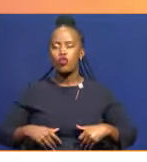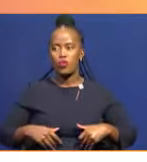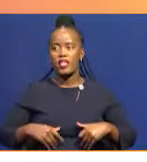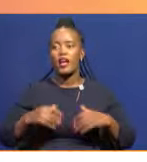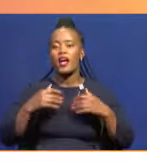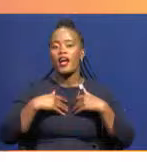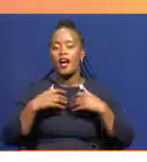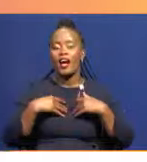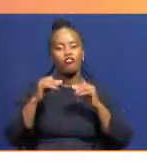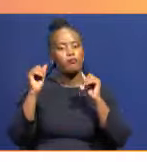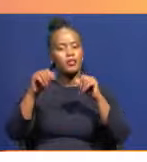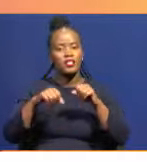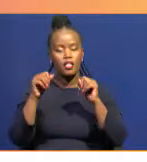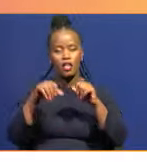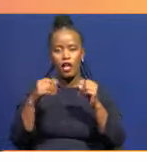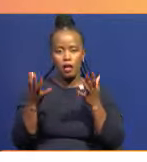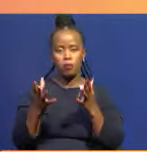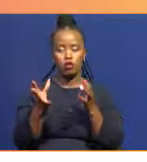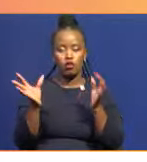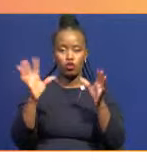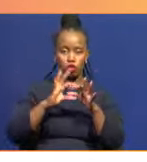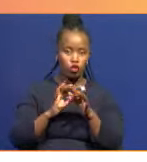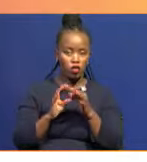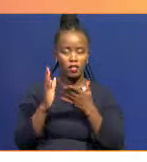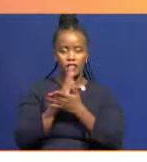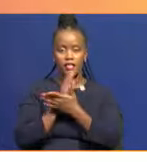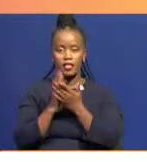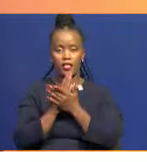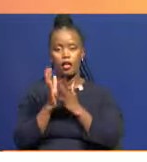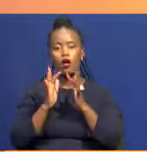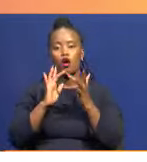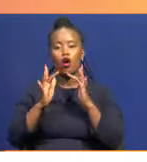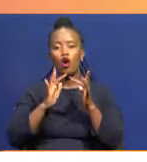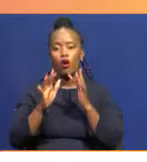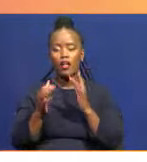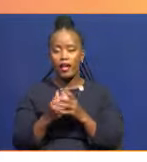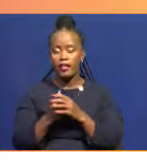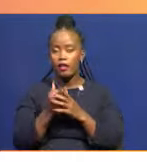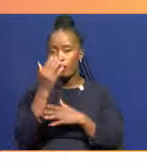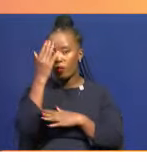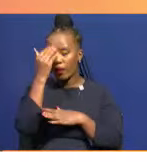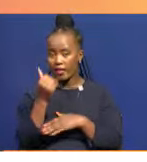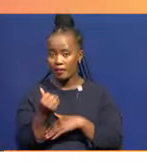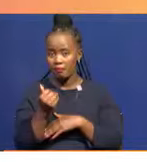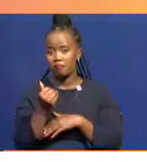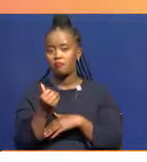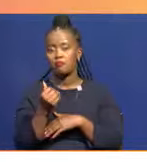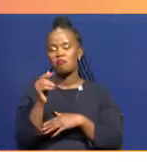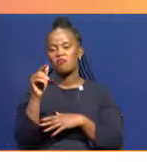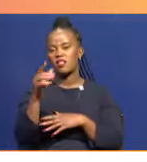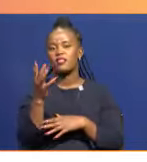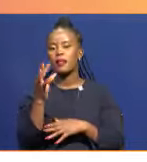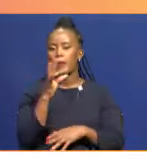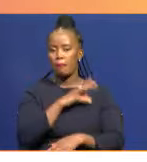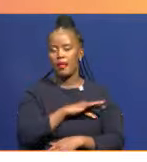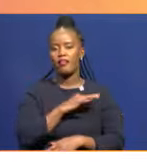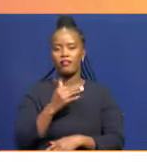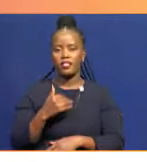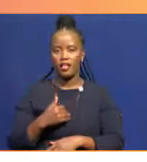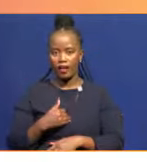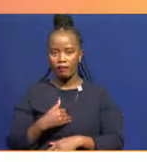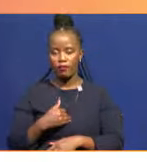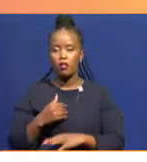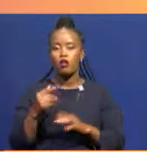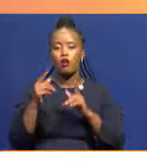wameweza kujikita katika hiyo ulingo ya online jobs, kwa sababu inalipa na